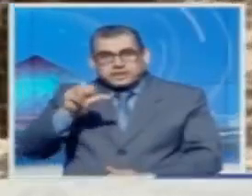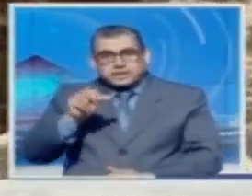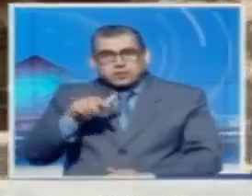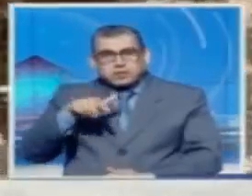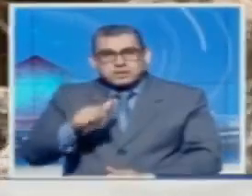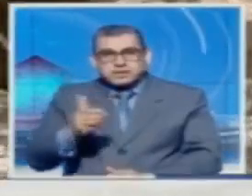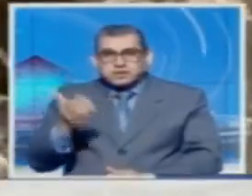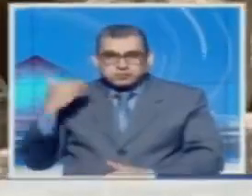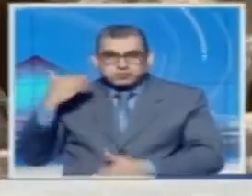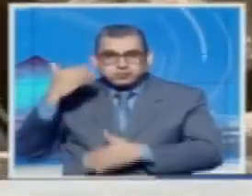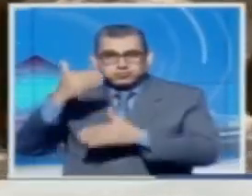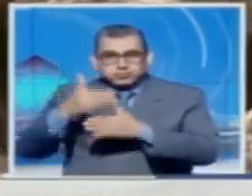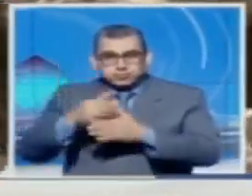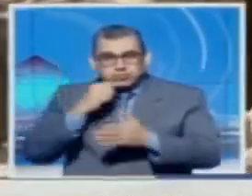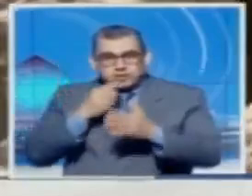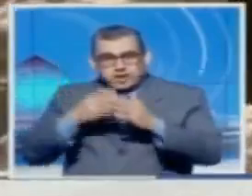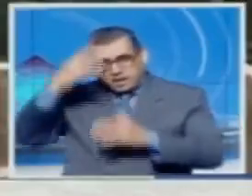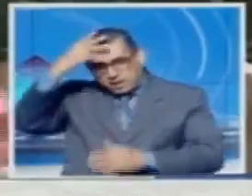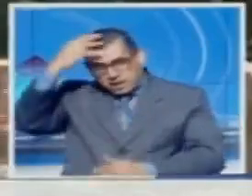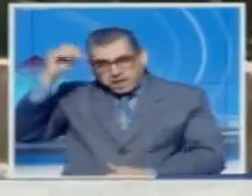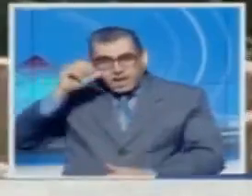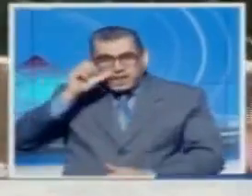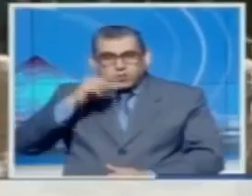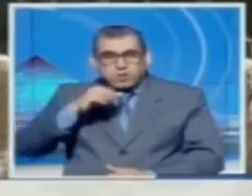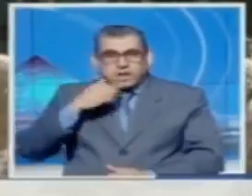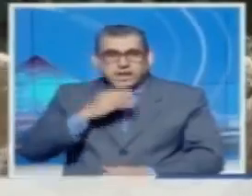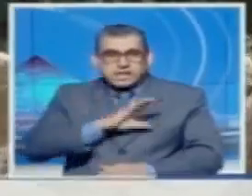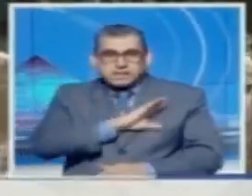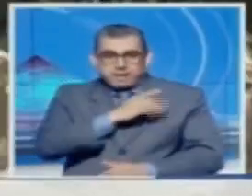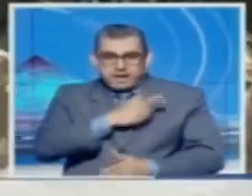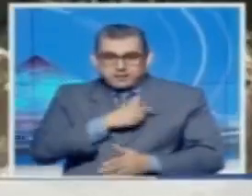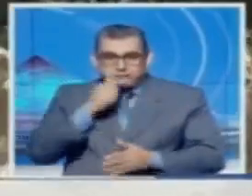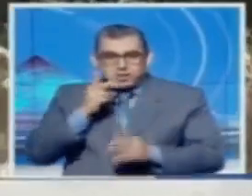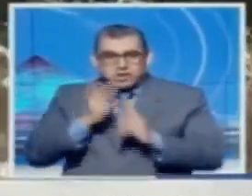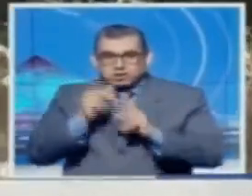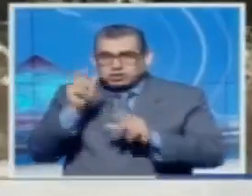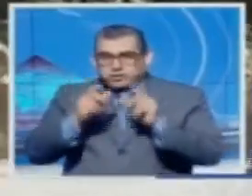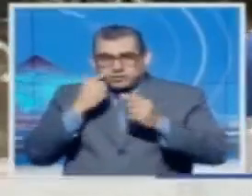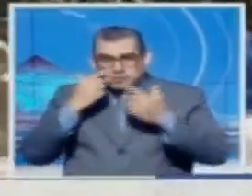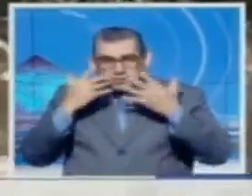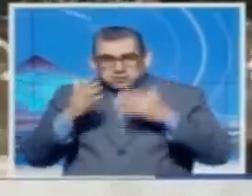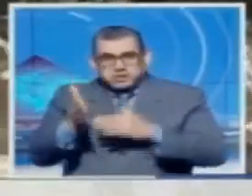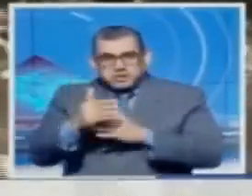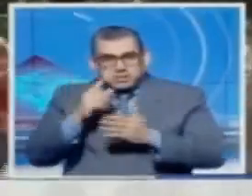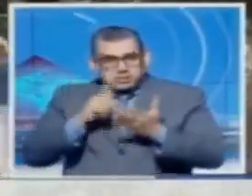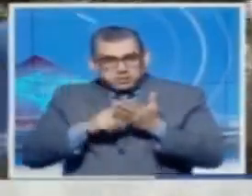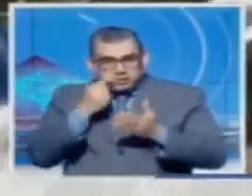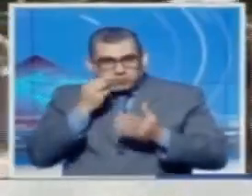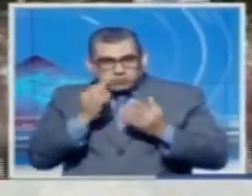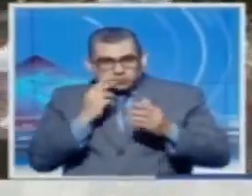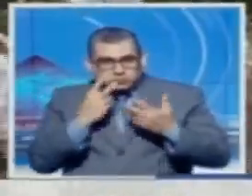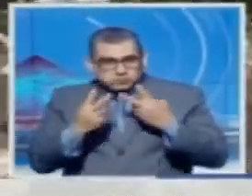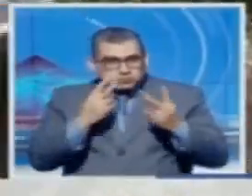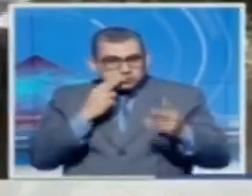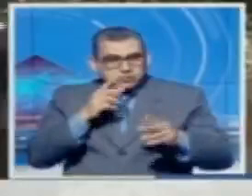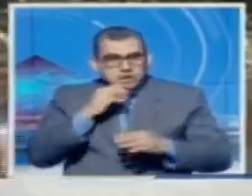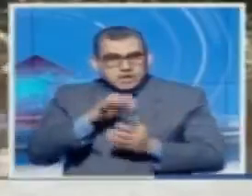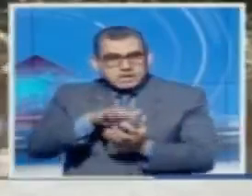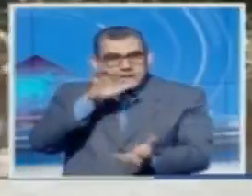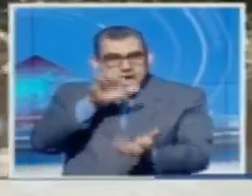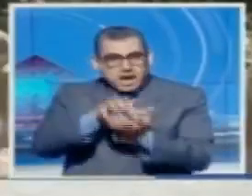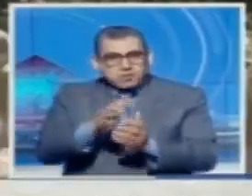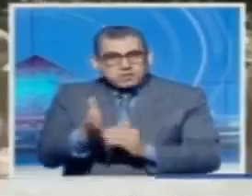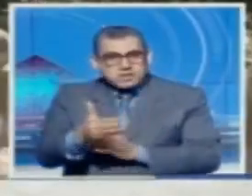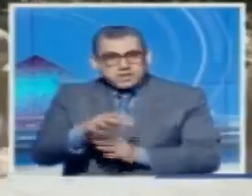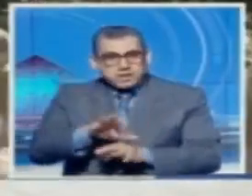1869 إبان عهد الخديوي إسماعيل، ليستمتع المواطنون بجمال الأسماك الحية والتماسيح والزواحف